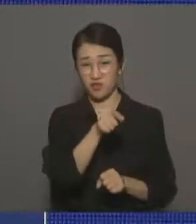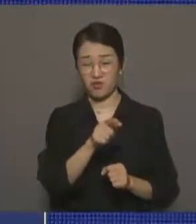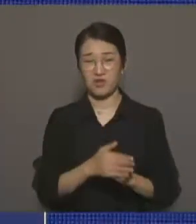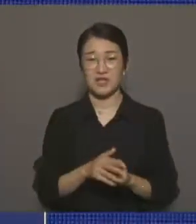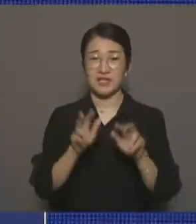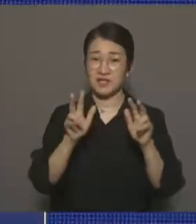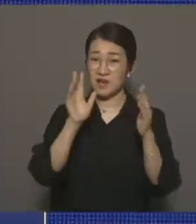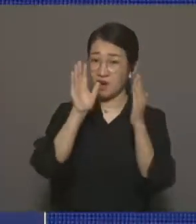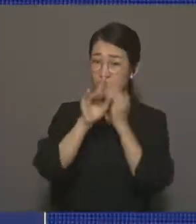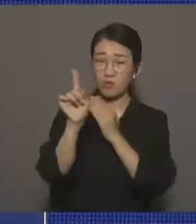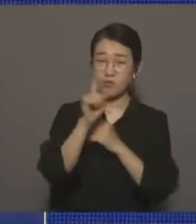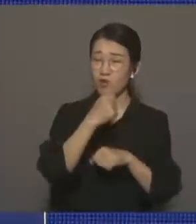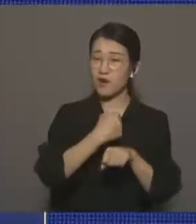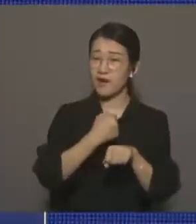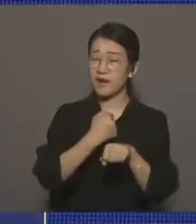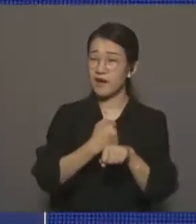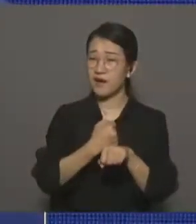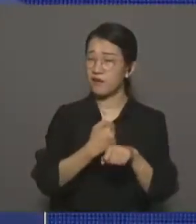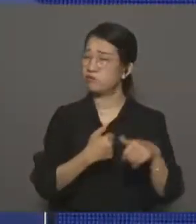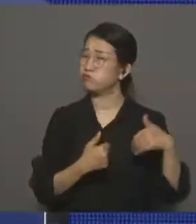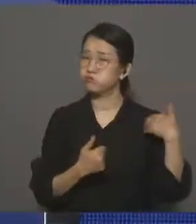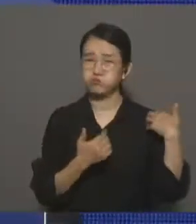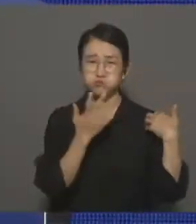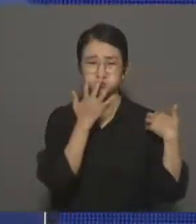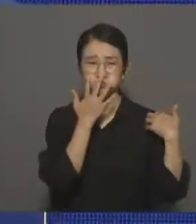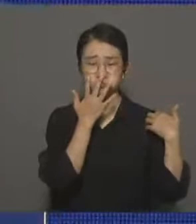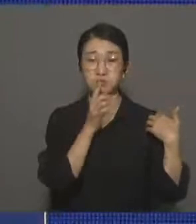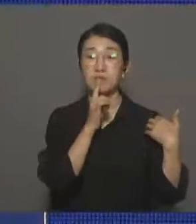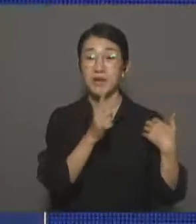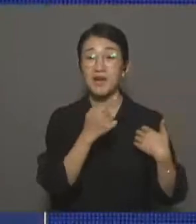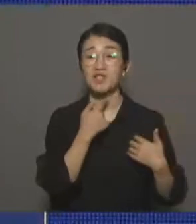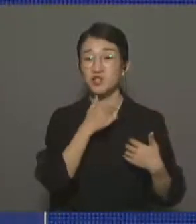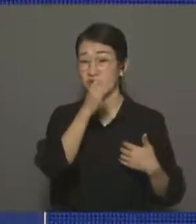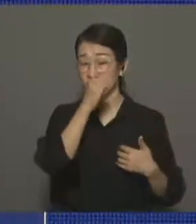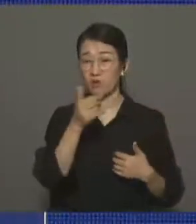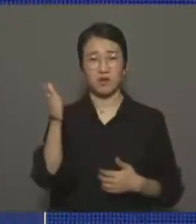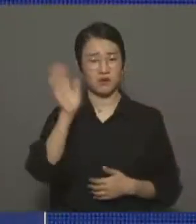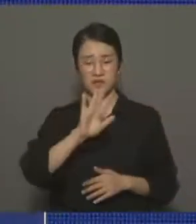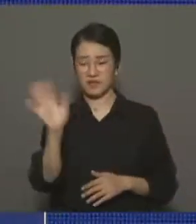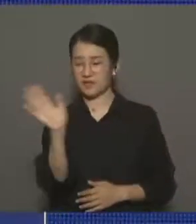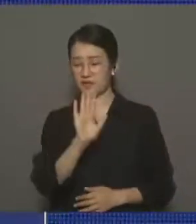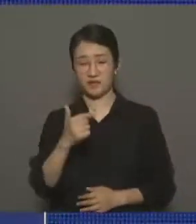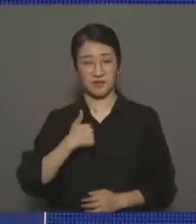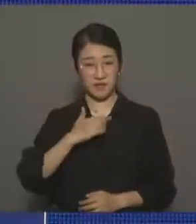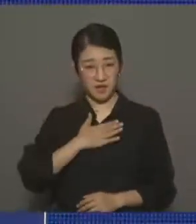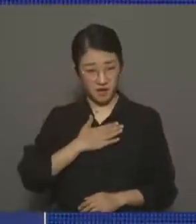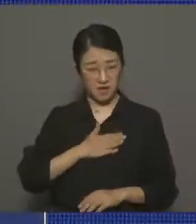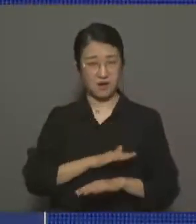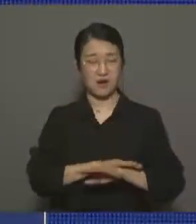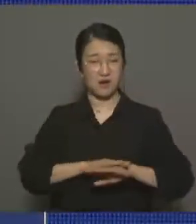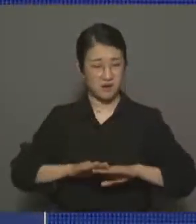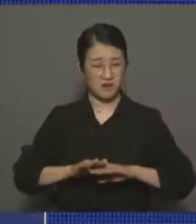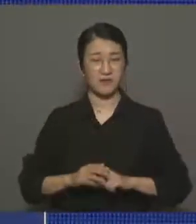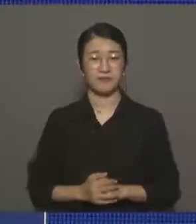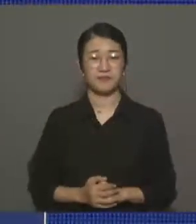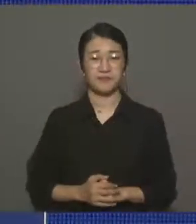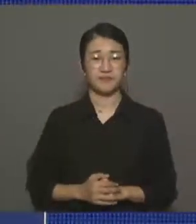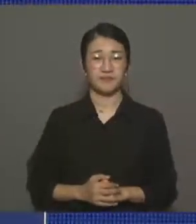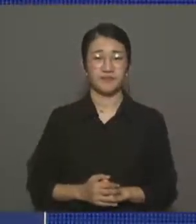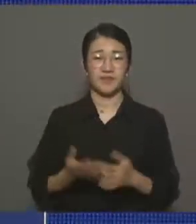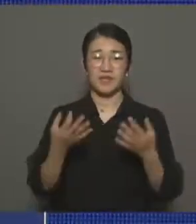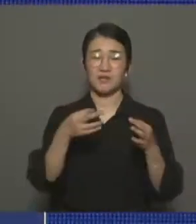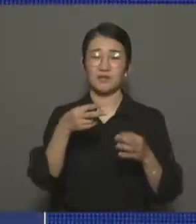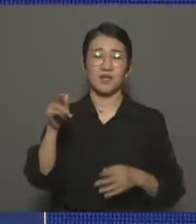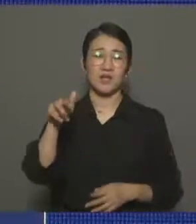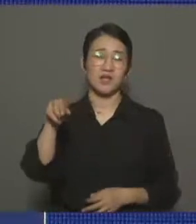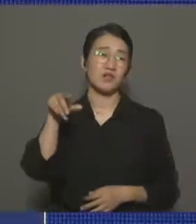무엇인지 잘 모르겠다라는 말씀을 하신 적이 있습니다. 그러나 우리는 그렇지 않다는 걸 잘 알고 있습니다. 김대중 대통령의 국민의